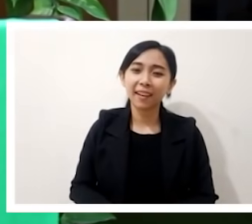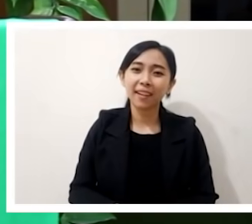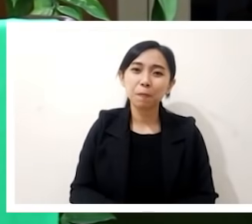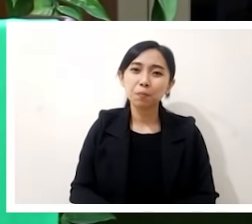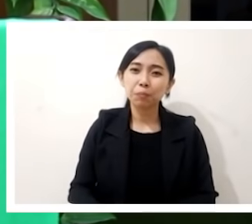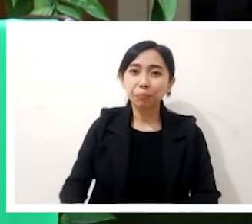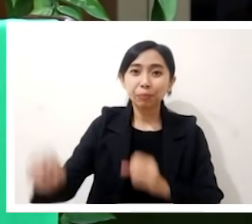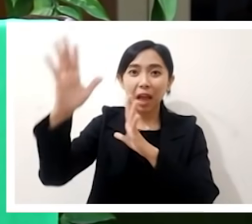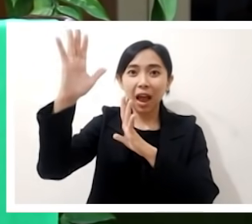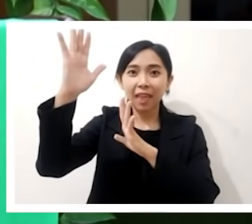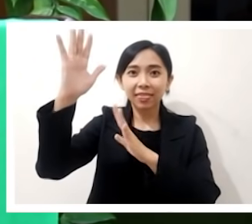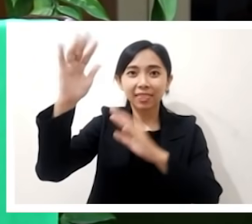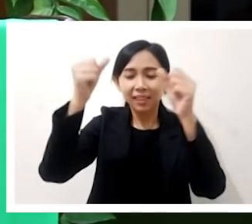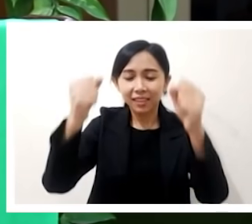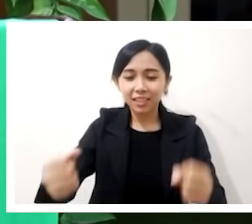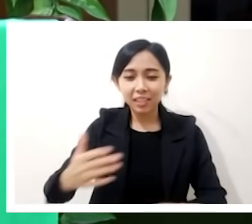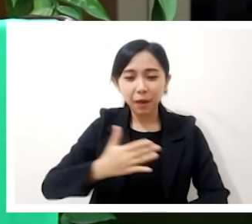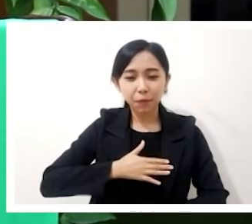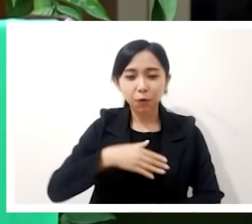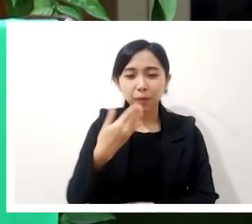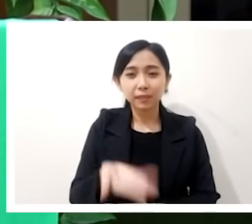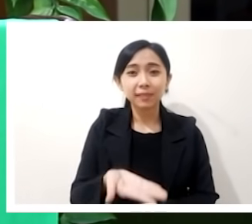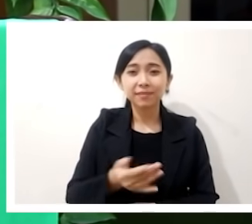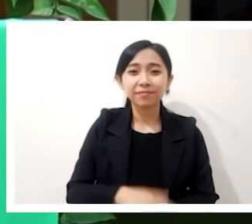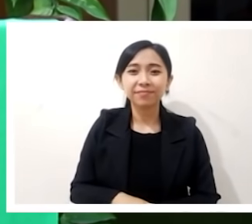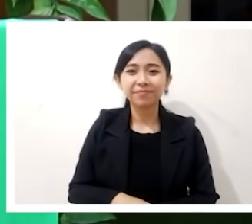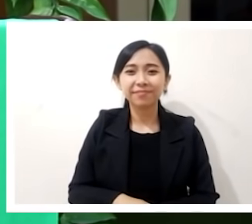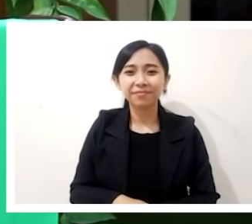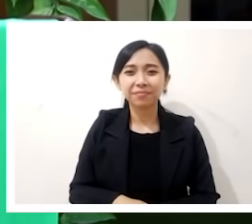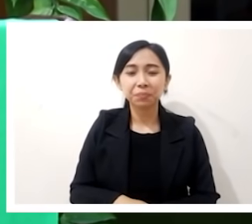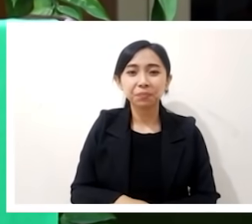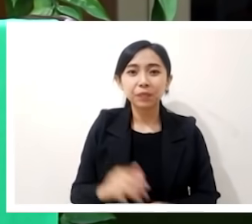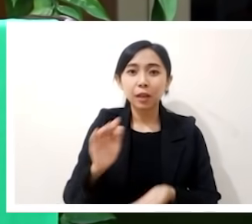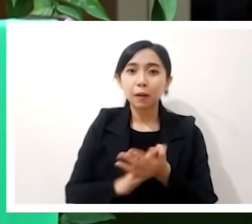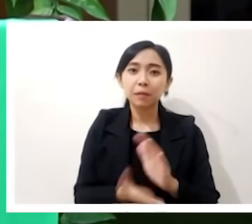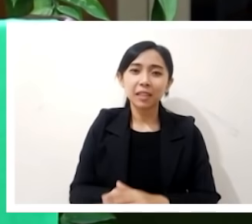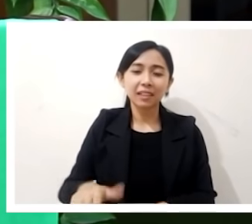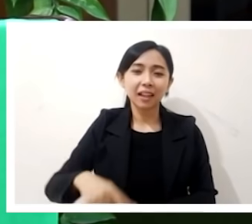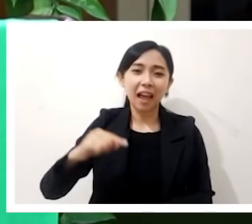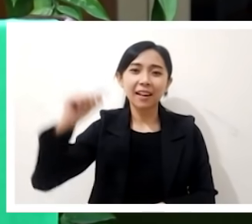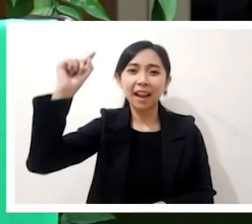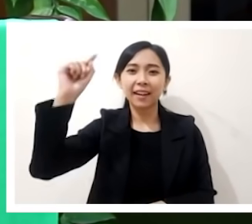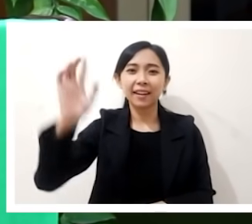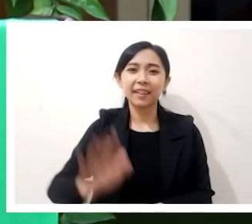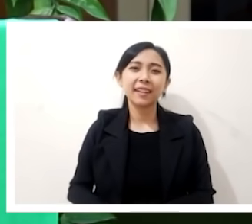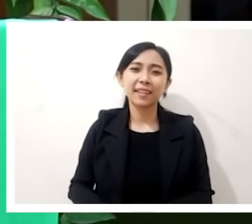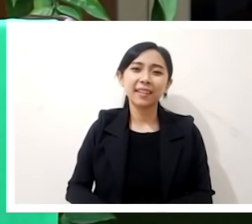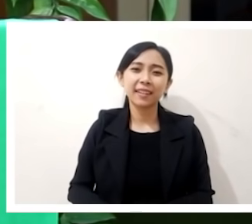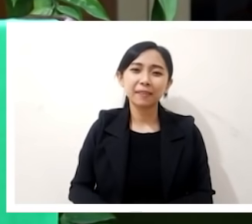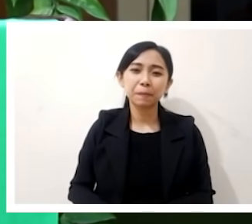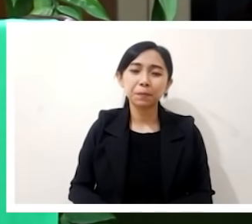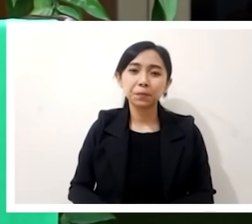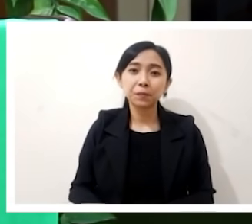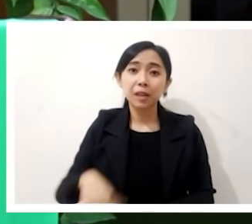Ketaatan dan kesediaan berkurban sang imam besar Kristus itu sekaligus menjadi teladan dan kesediaan umat